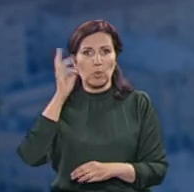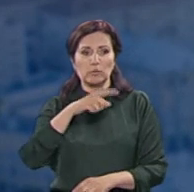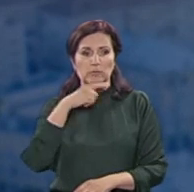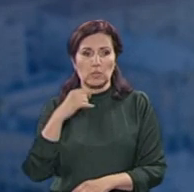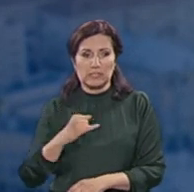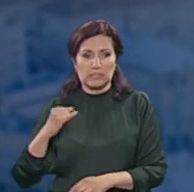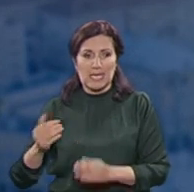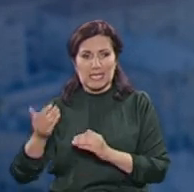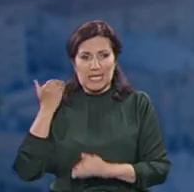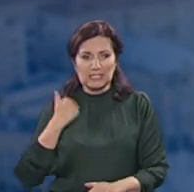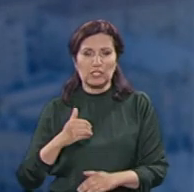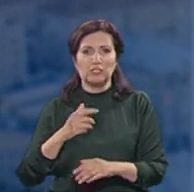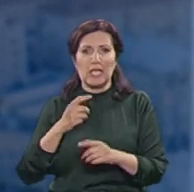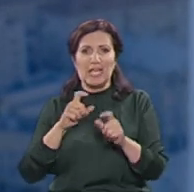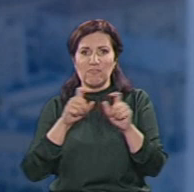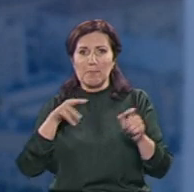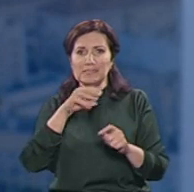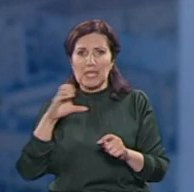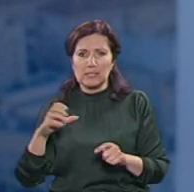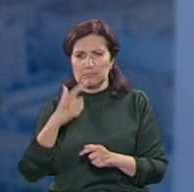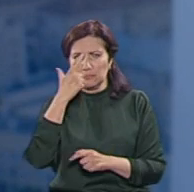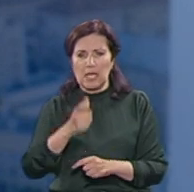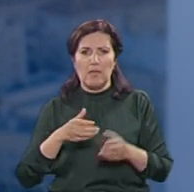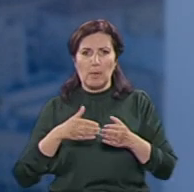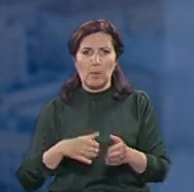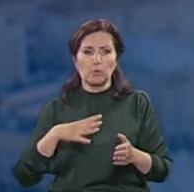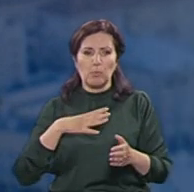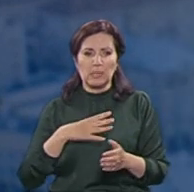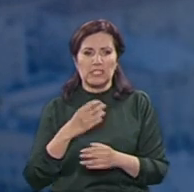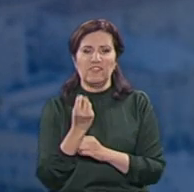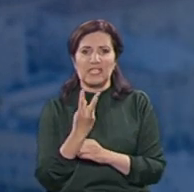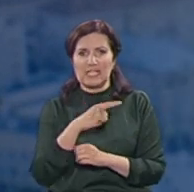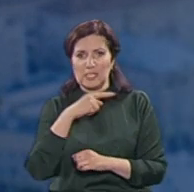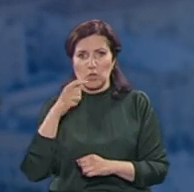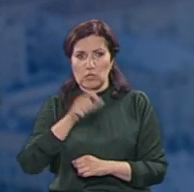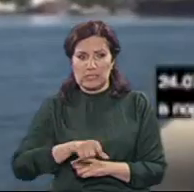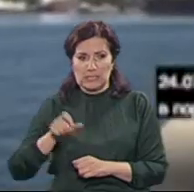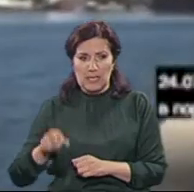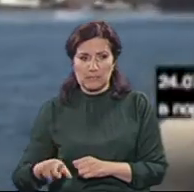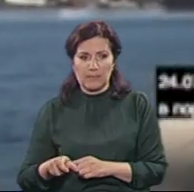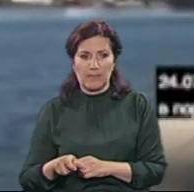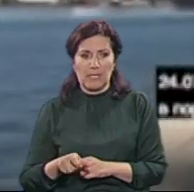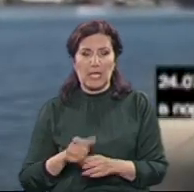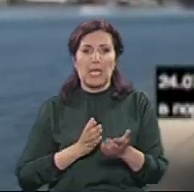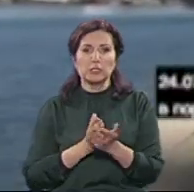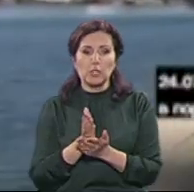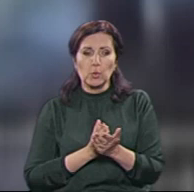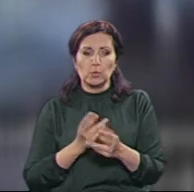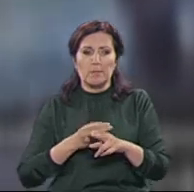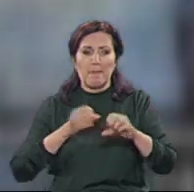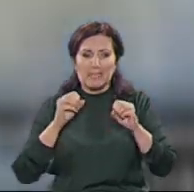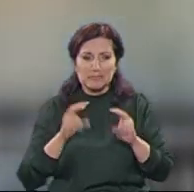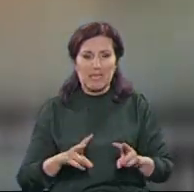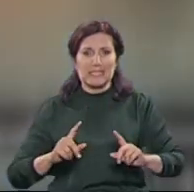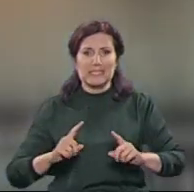Росії. Раніше інформагентство ТАСС повідомляло, на борту було приблизно 12 росіян. Служба